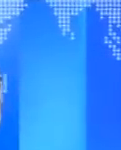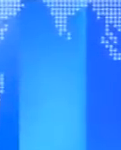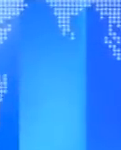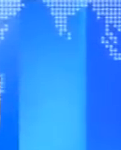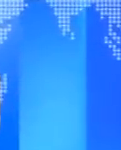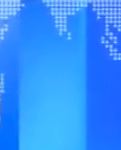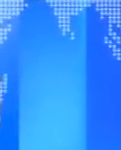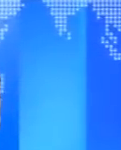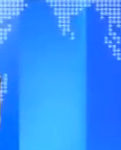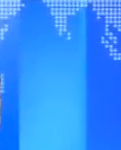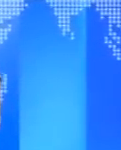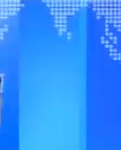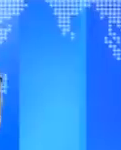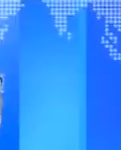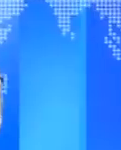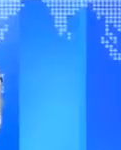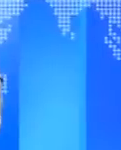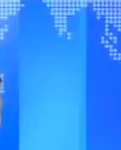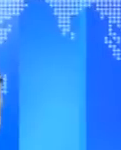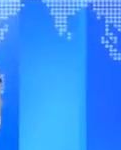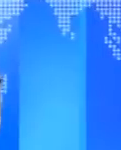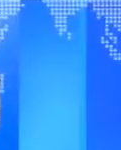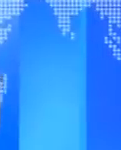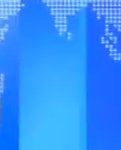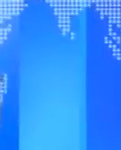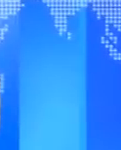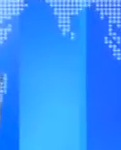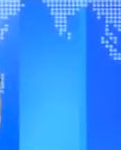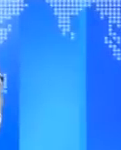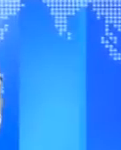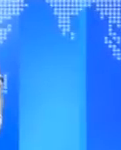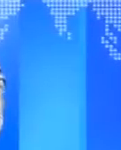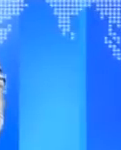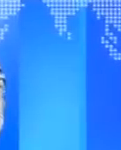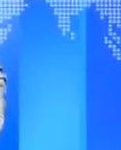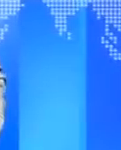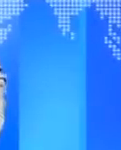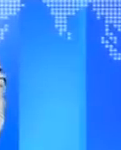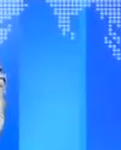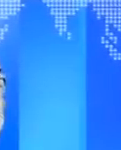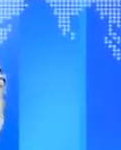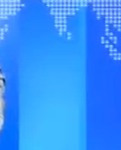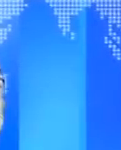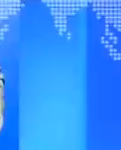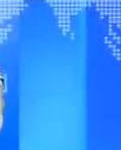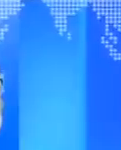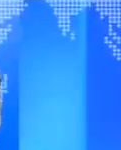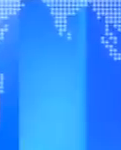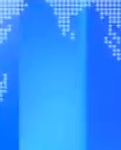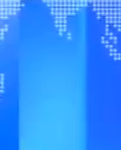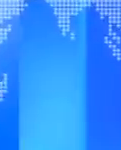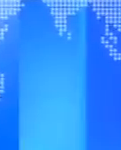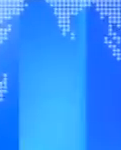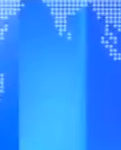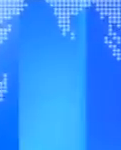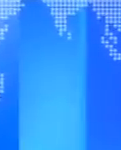15 jours sur autorisation du Parlement, ce après que le ministre de la Justice ait présenté à la plénière en mode d'urgence l'économie du